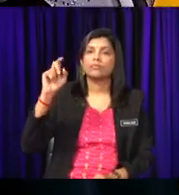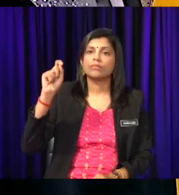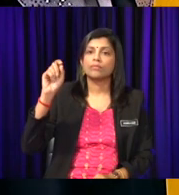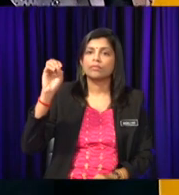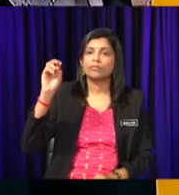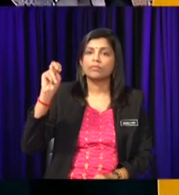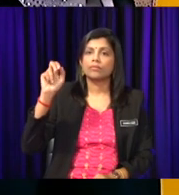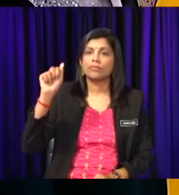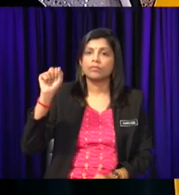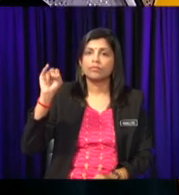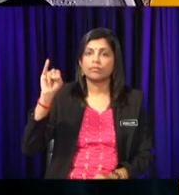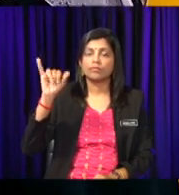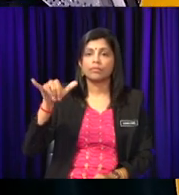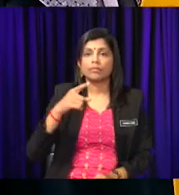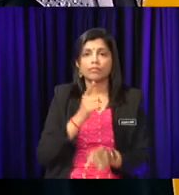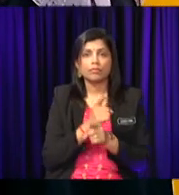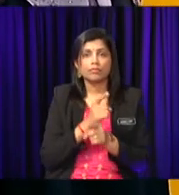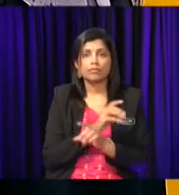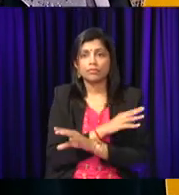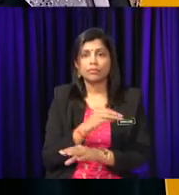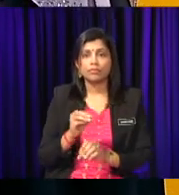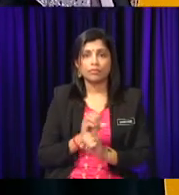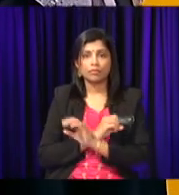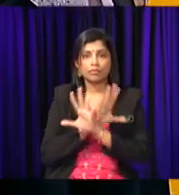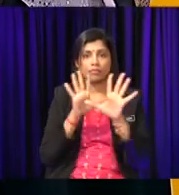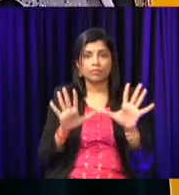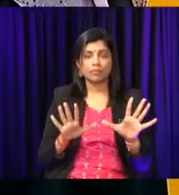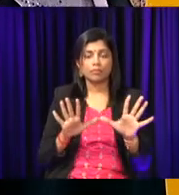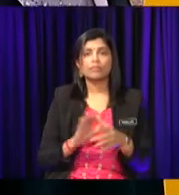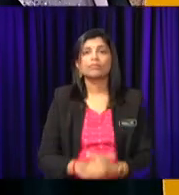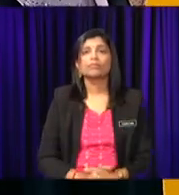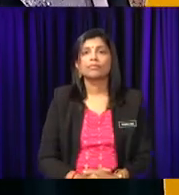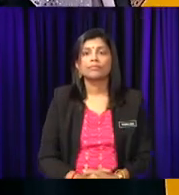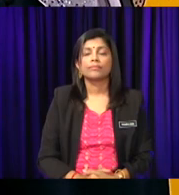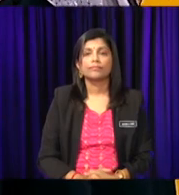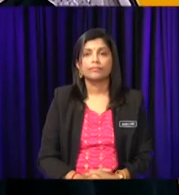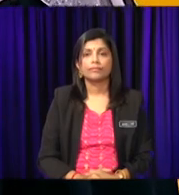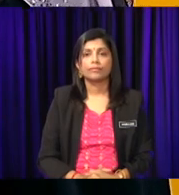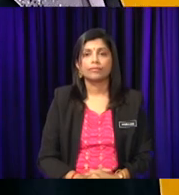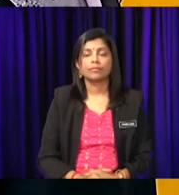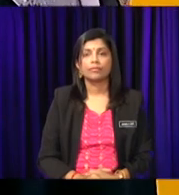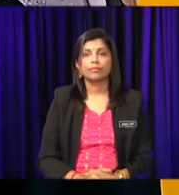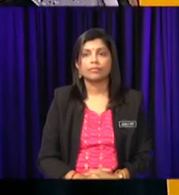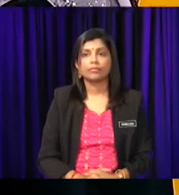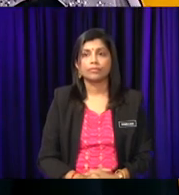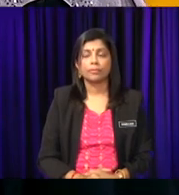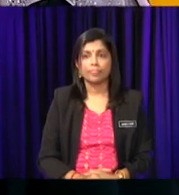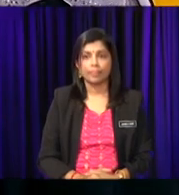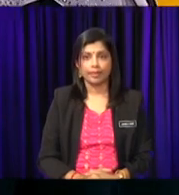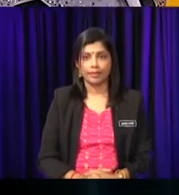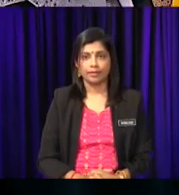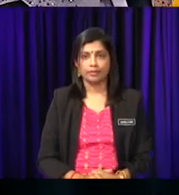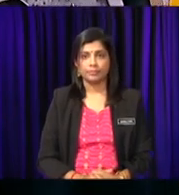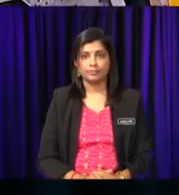tengok kan tadi itu afik sebutannya itu agak kurang lah ya Jadi pesan tadi suruh